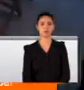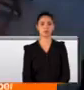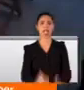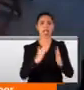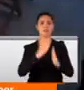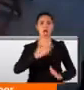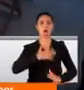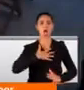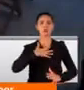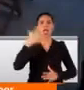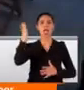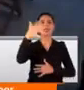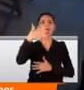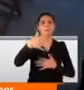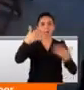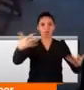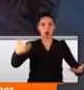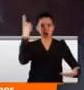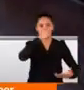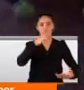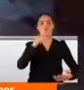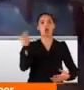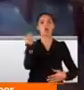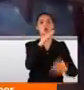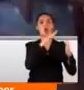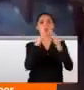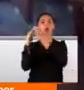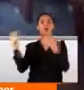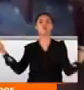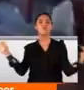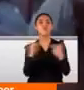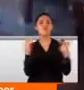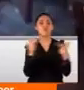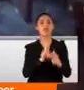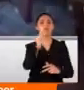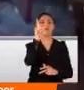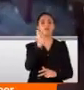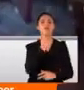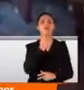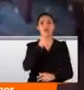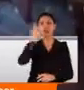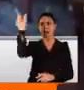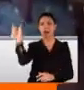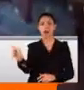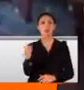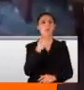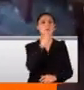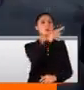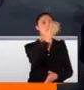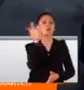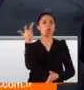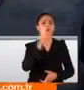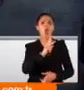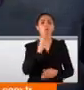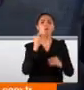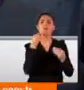Evin önüne dökülen asma yaprağı iki komşuyu birbirine düşürdü. 71 yaşındaki adam kapı komşusunu öldüresiye dövdü.